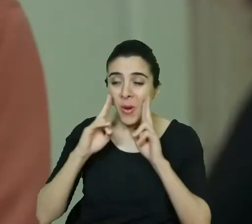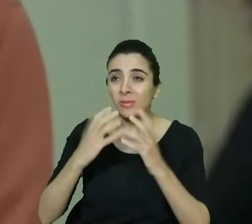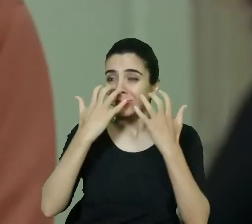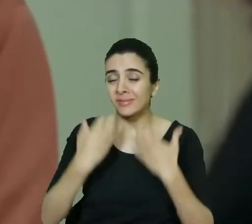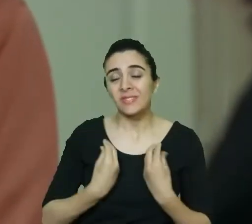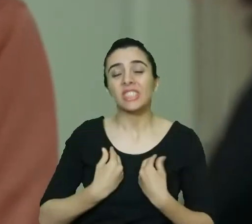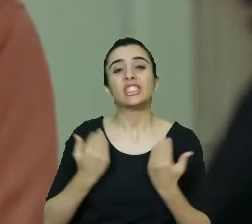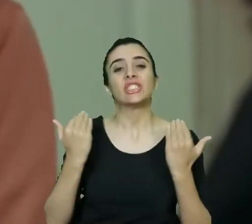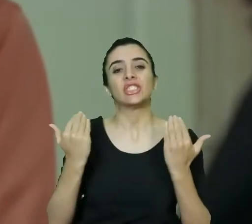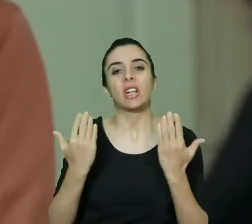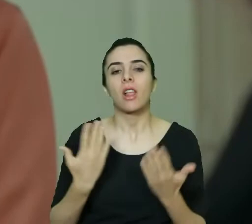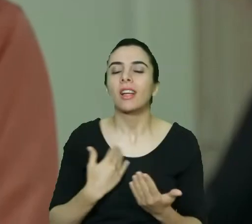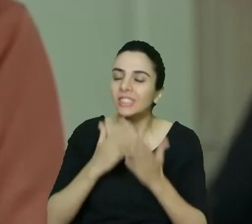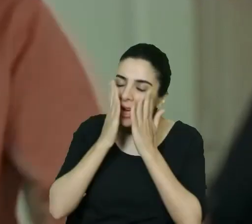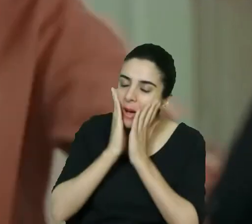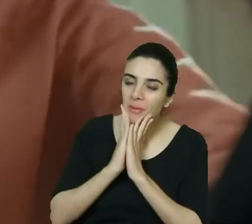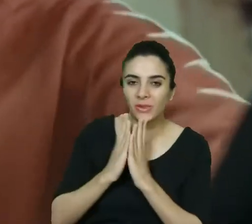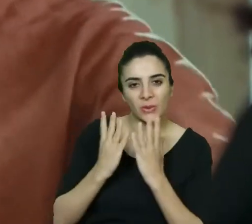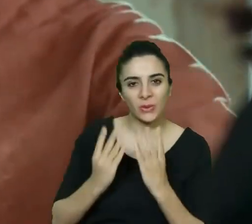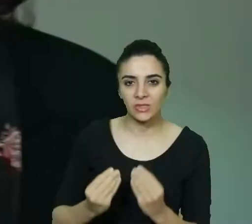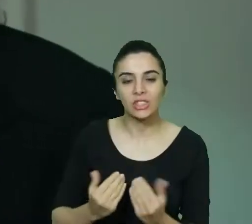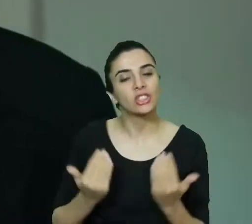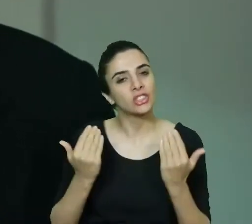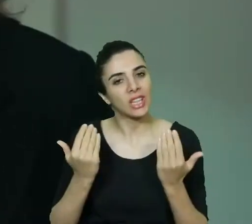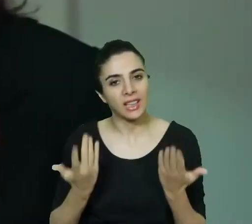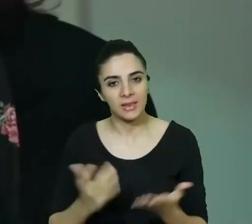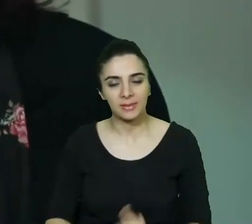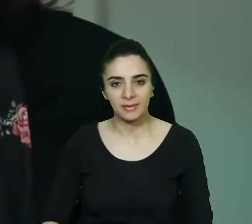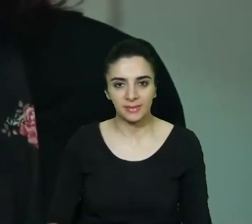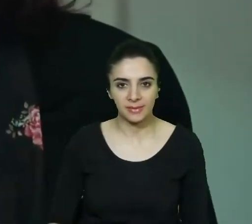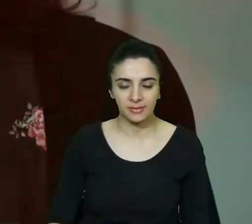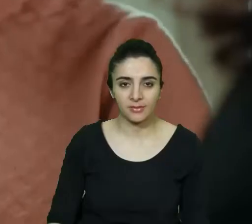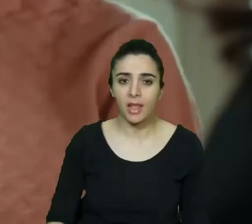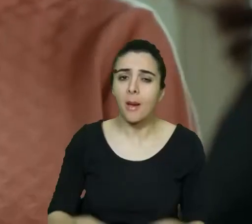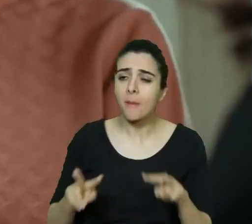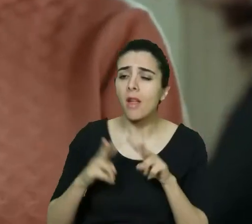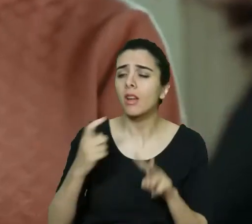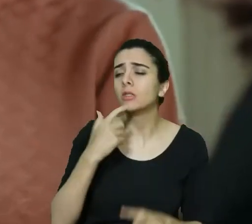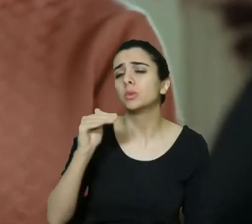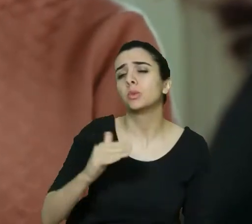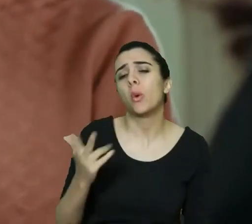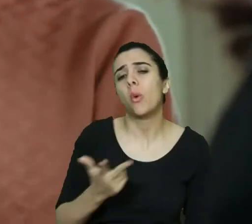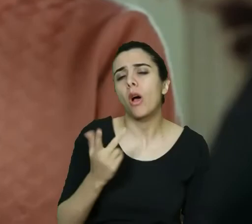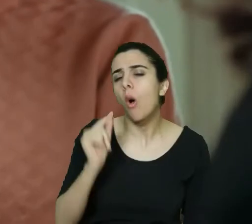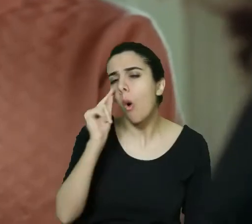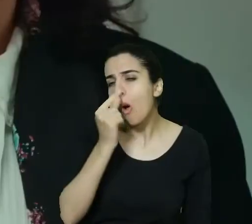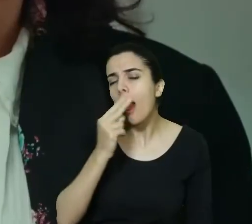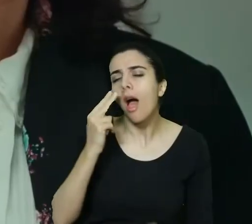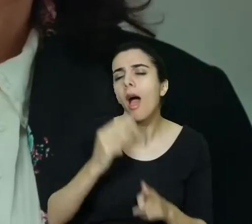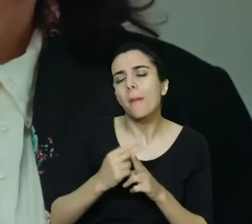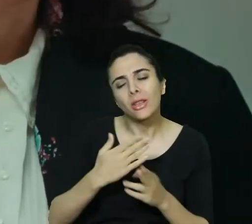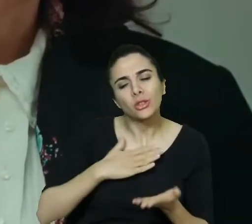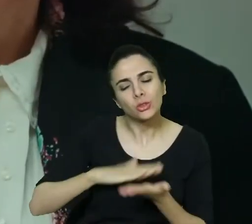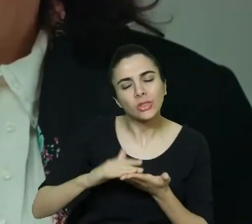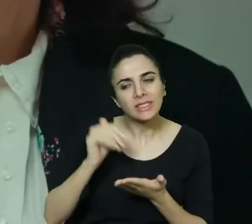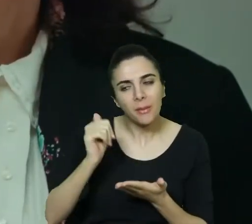etsin inşallah. Amin. İnşallah. Merve daha çok küçük. Daha kolay kapanacaktır